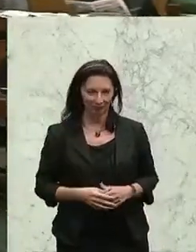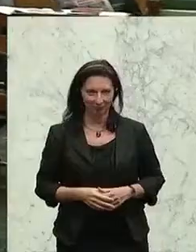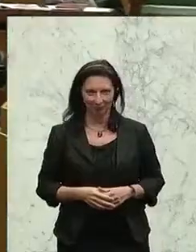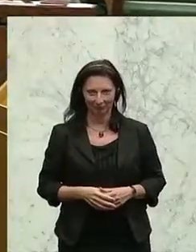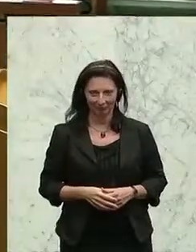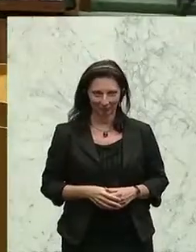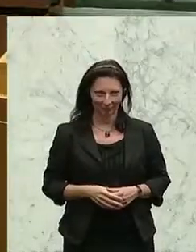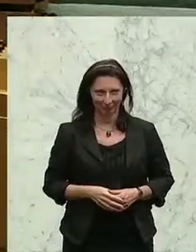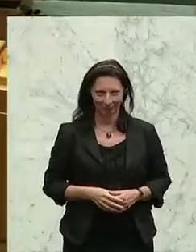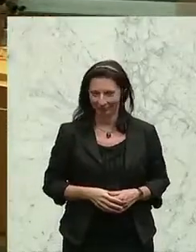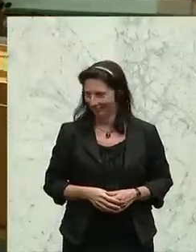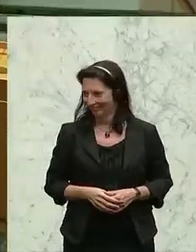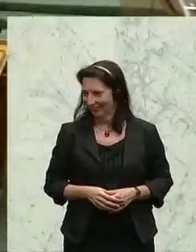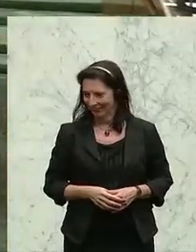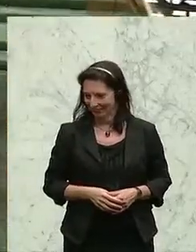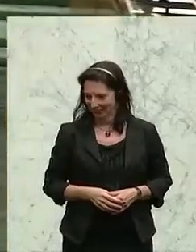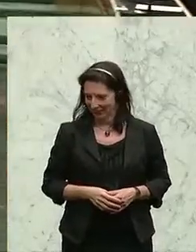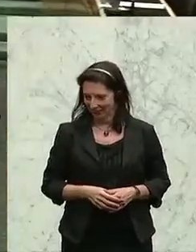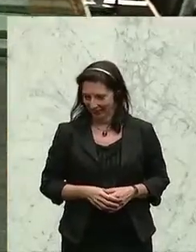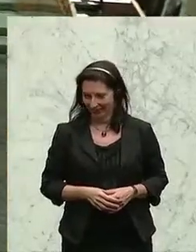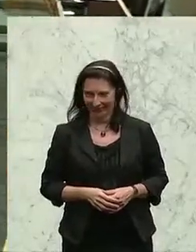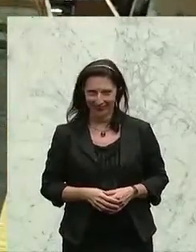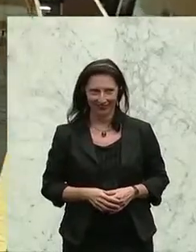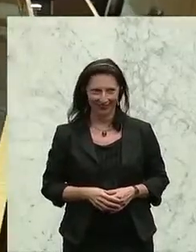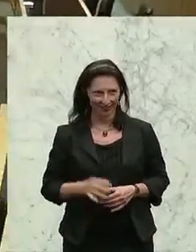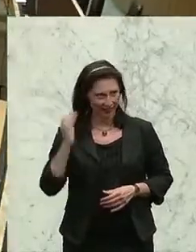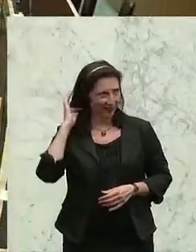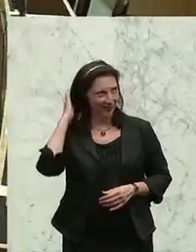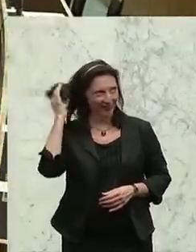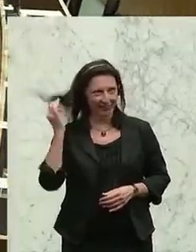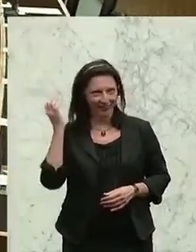Südtiroler bezüglich Selbstbestimmung müssten ausgebaut werden, meint er. Hermann Garf